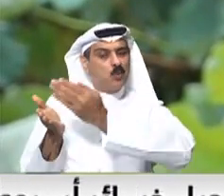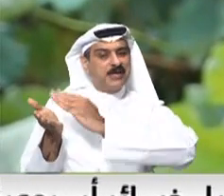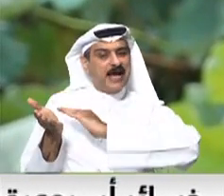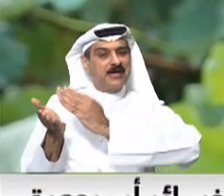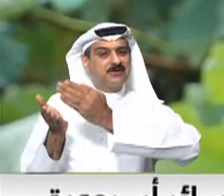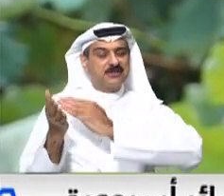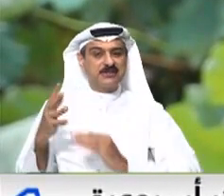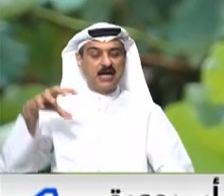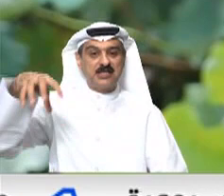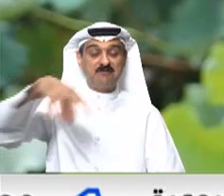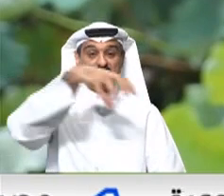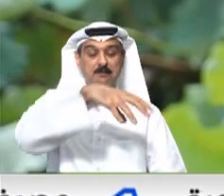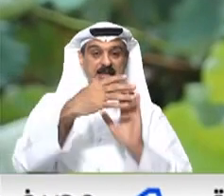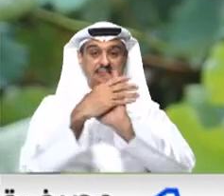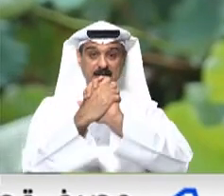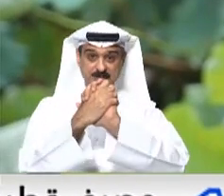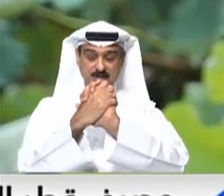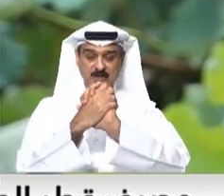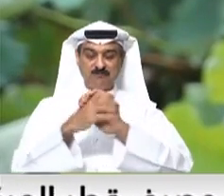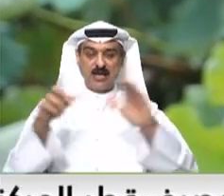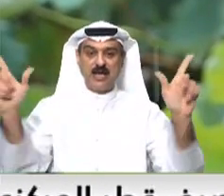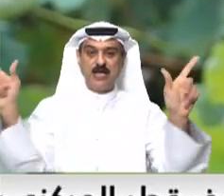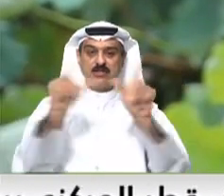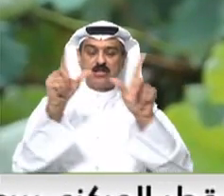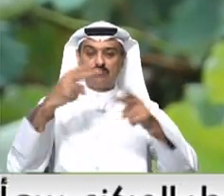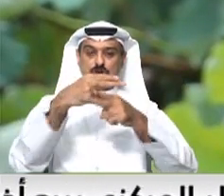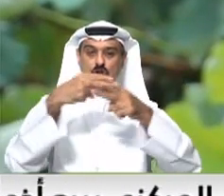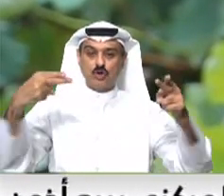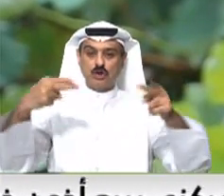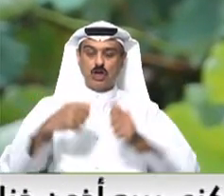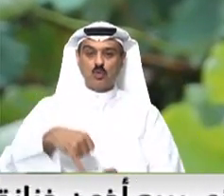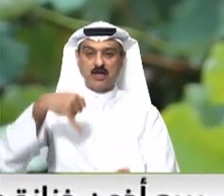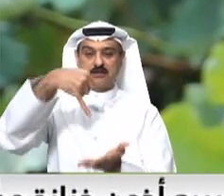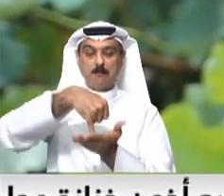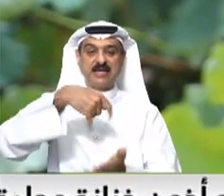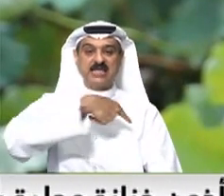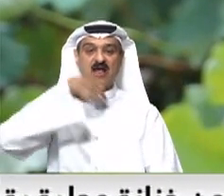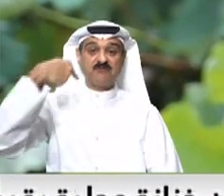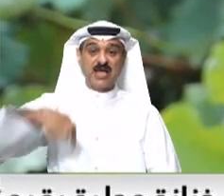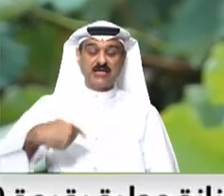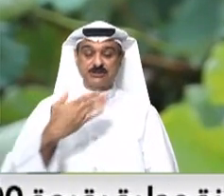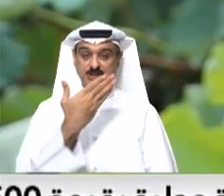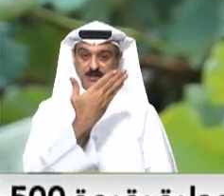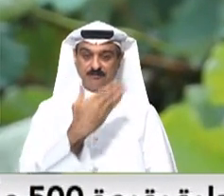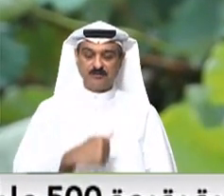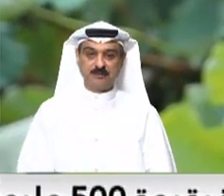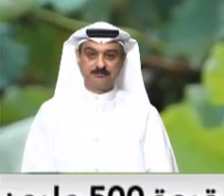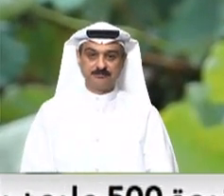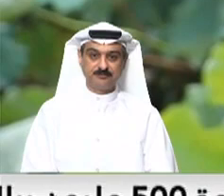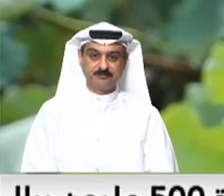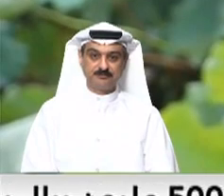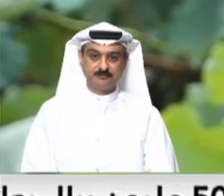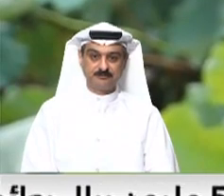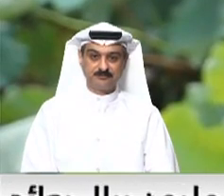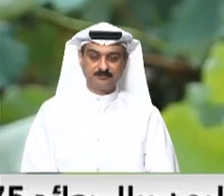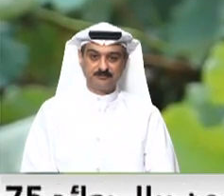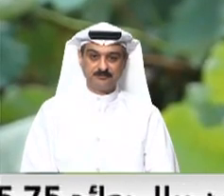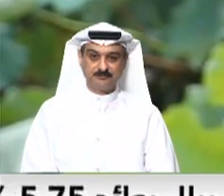البلدين الصديقين. موفي التلفزيون دولة الكويت من مدينة هانغتشو في جمهورية الصين الشعبية، مناير القلّة.